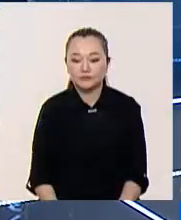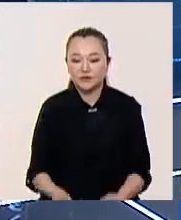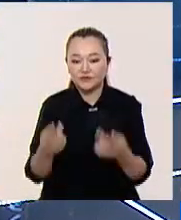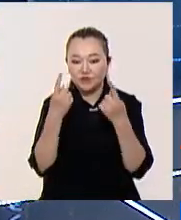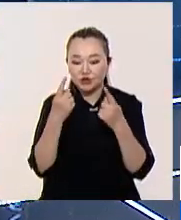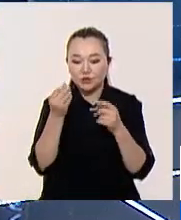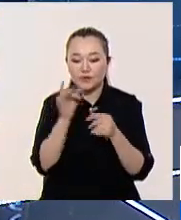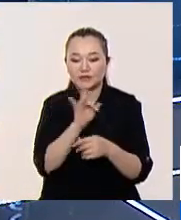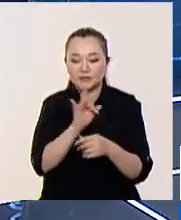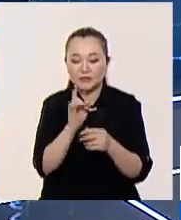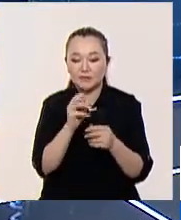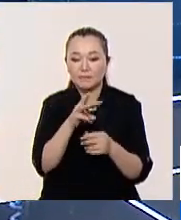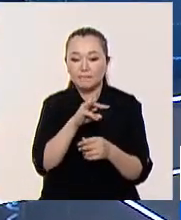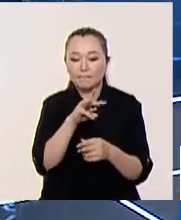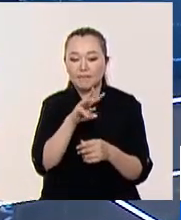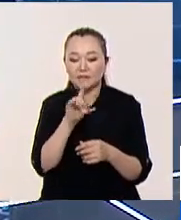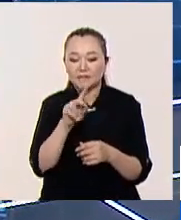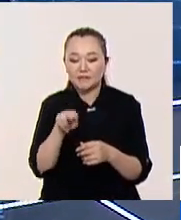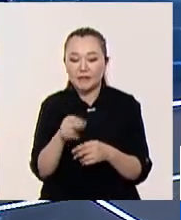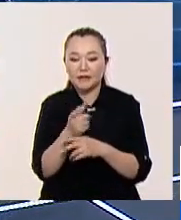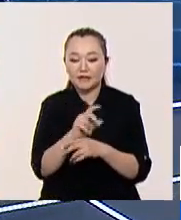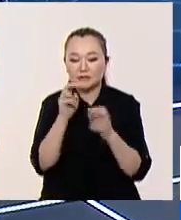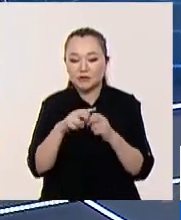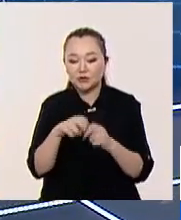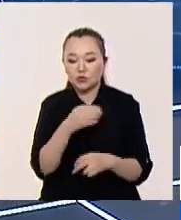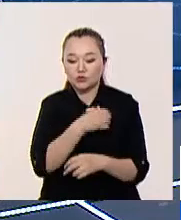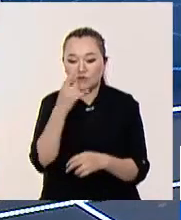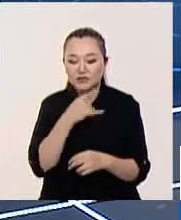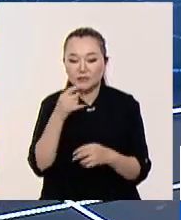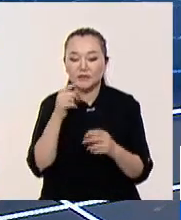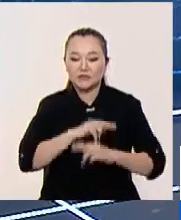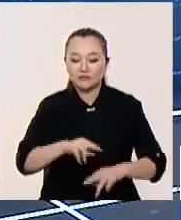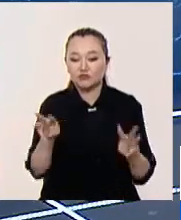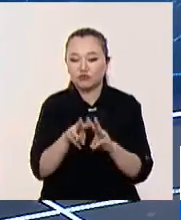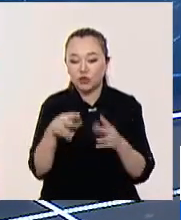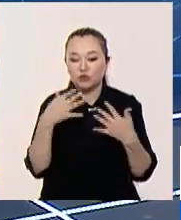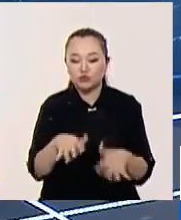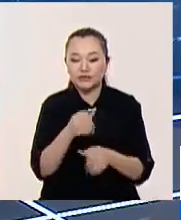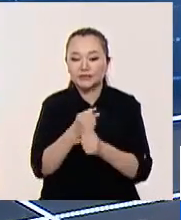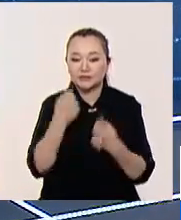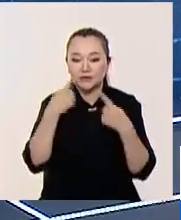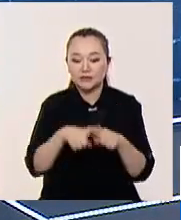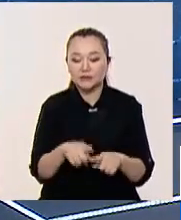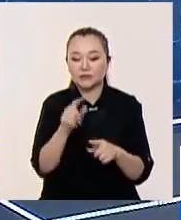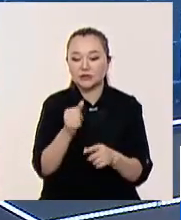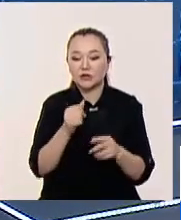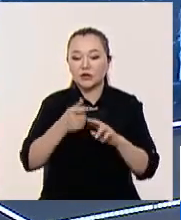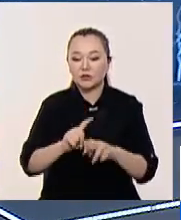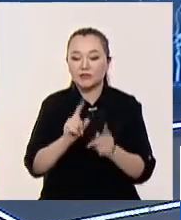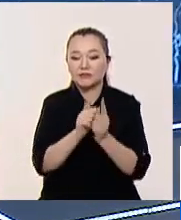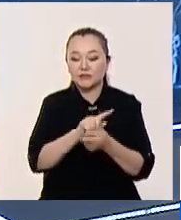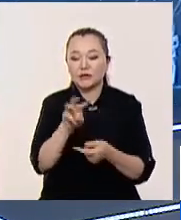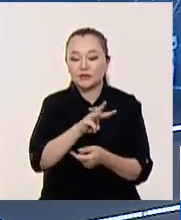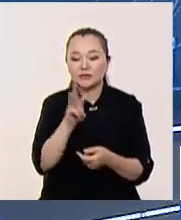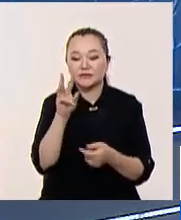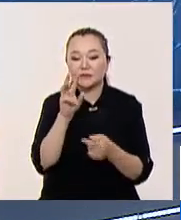Величину прожиточного минимума намерены пересмотреть в Казахстане. В Министерстве труда уже прорабатывают механизмы, за счет которых изменится минимальный